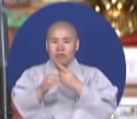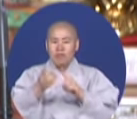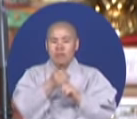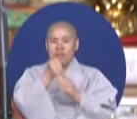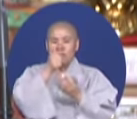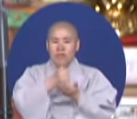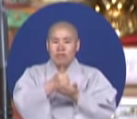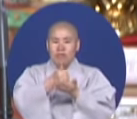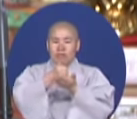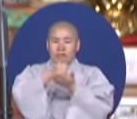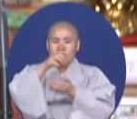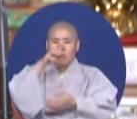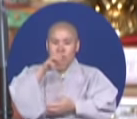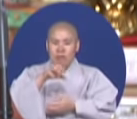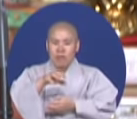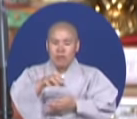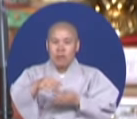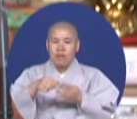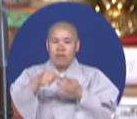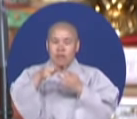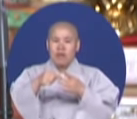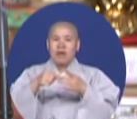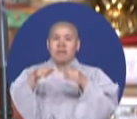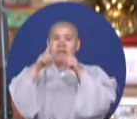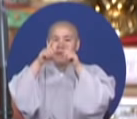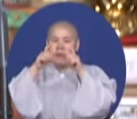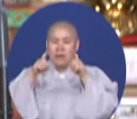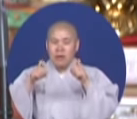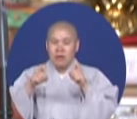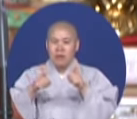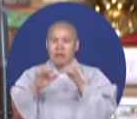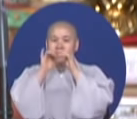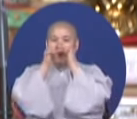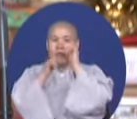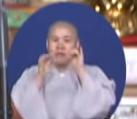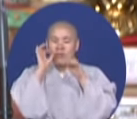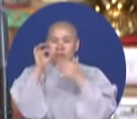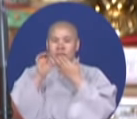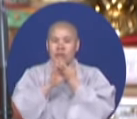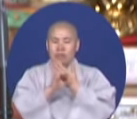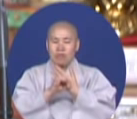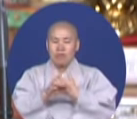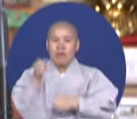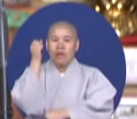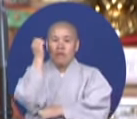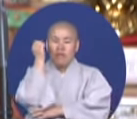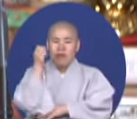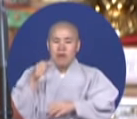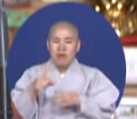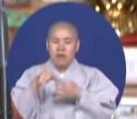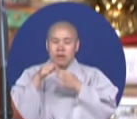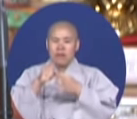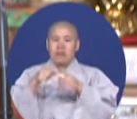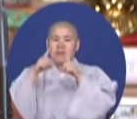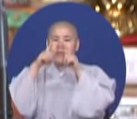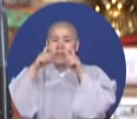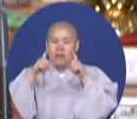부처님 모시는 것이 먼저고 그 다음에 탑인데 그 역사로 보면 탑을 먼저서